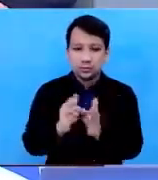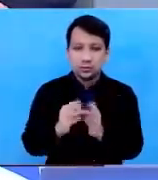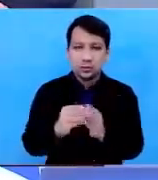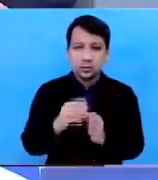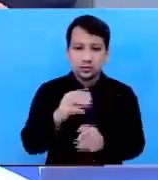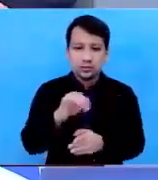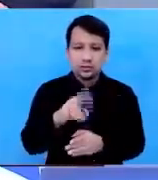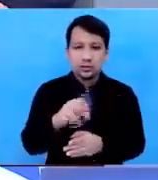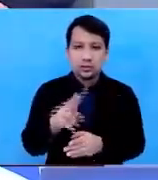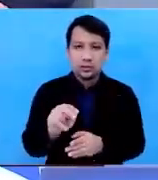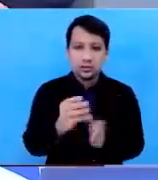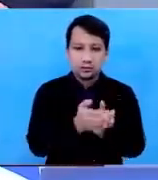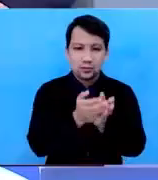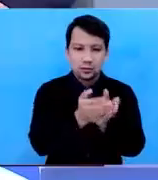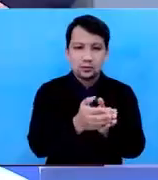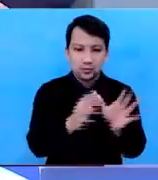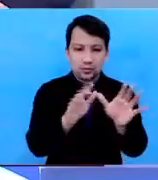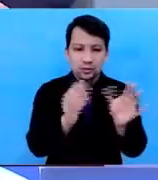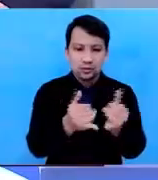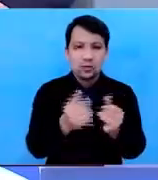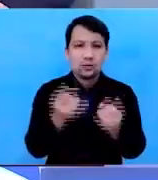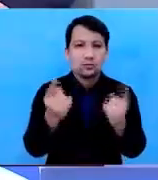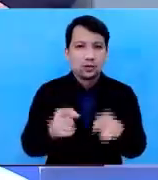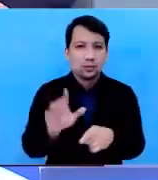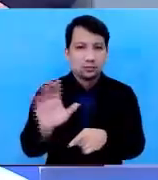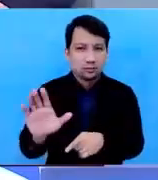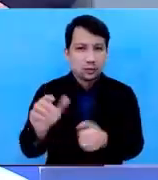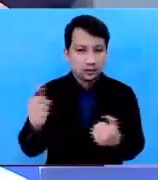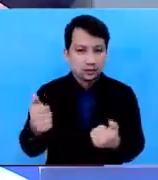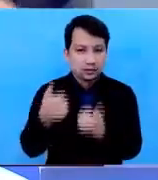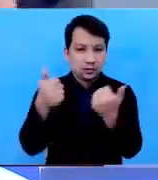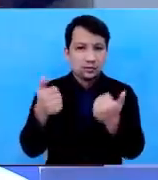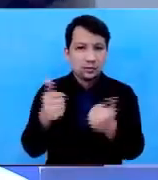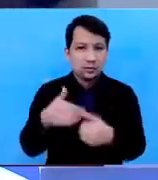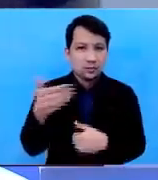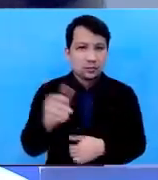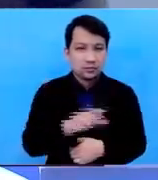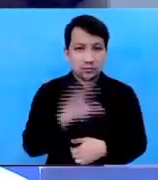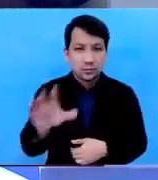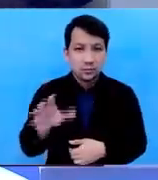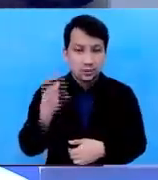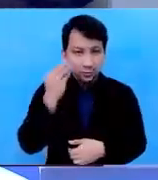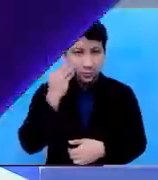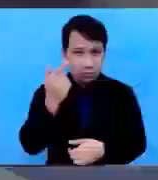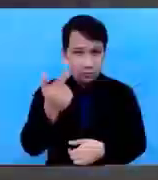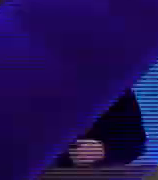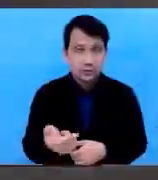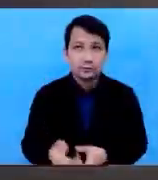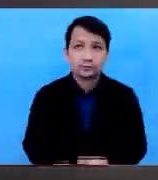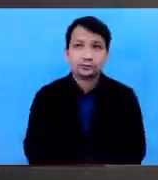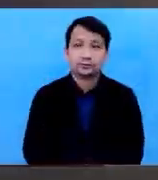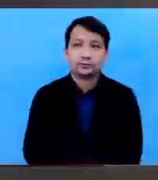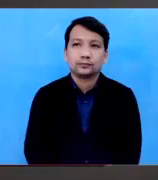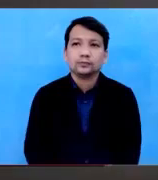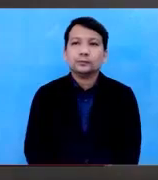mga shipping company para maiwasan ng ganito mga insidente. Nasa front line ng balitang iyan si Mon Gualvez.